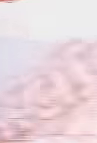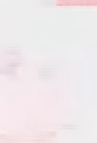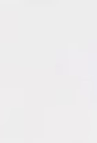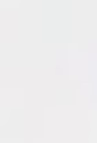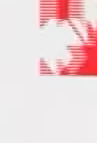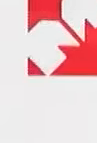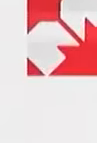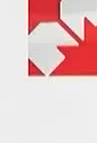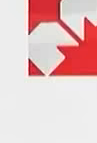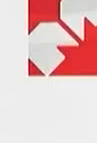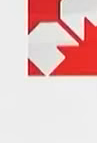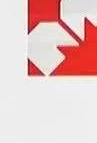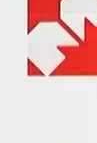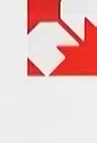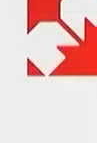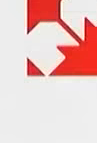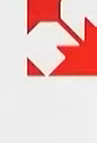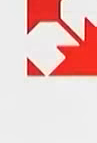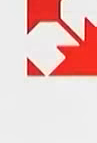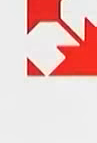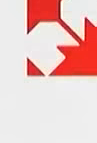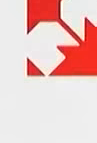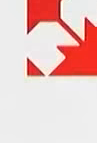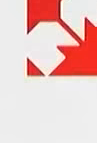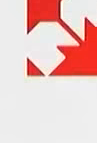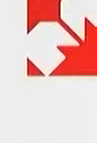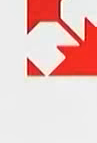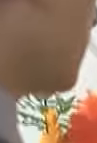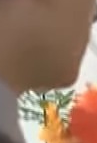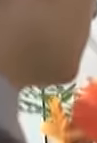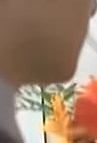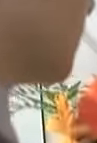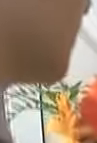meso. Mercator, najbolji komšija.